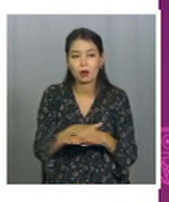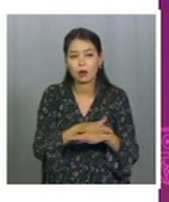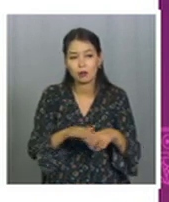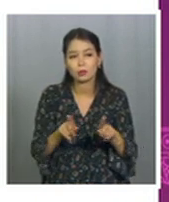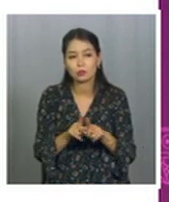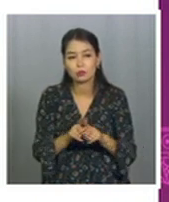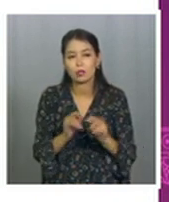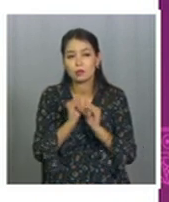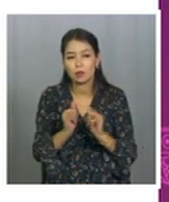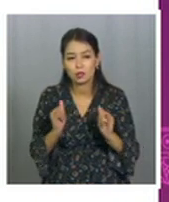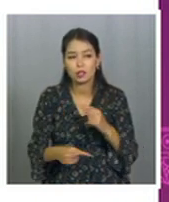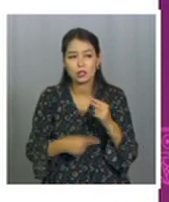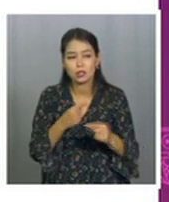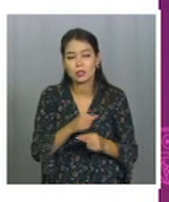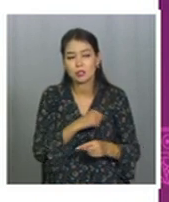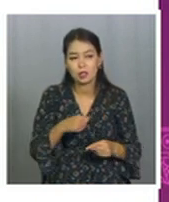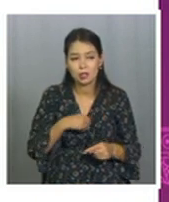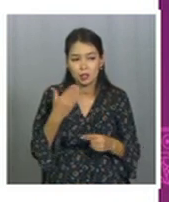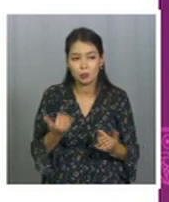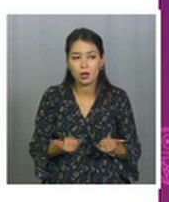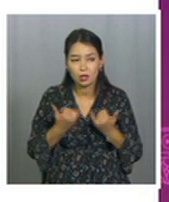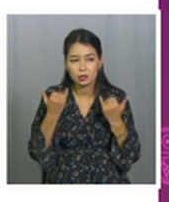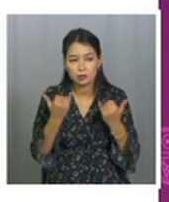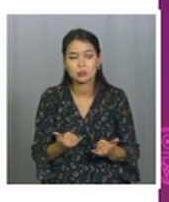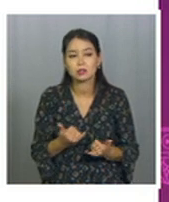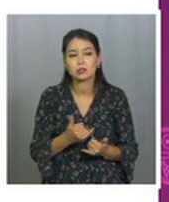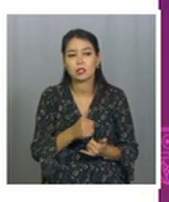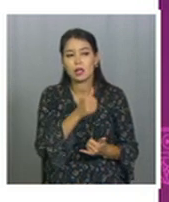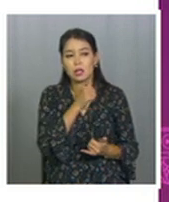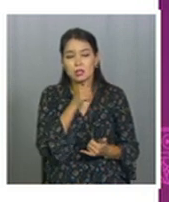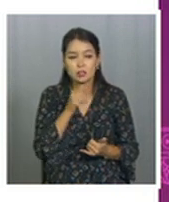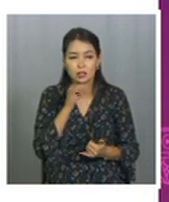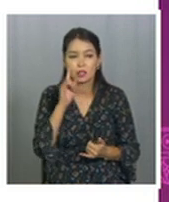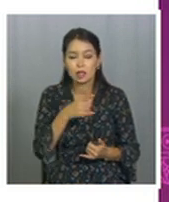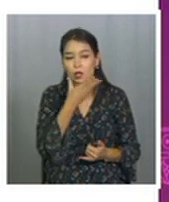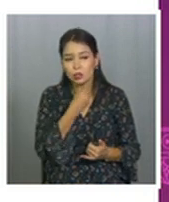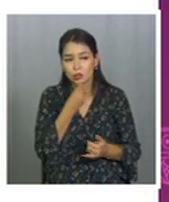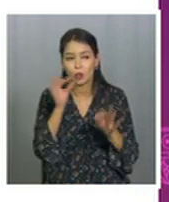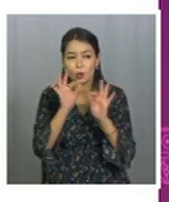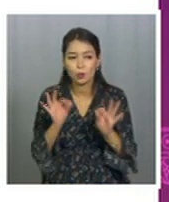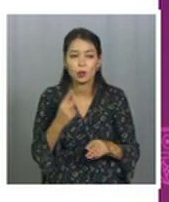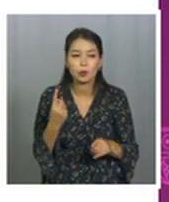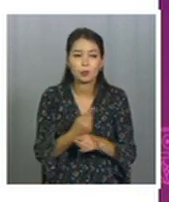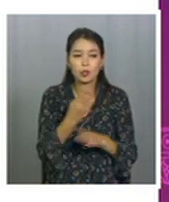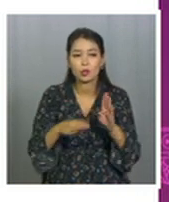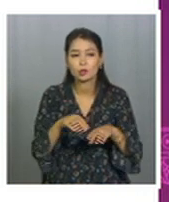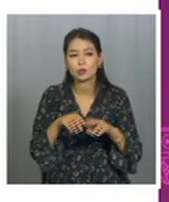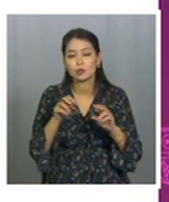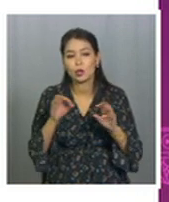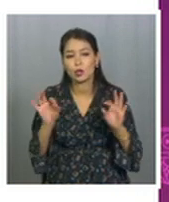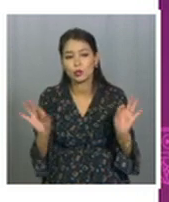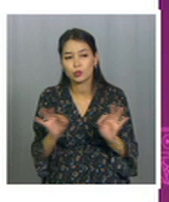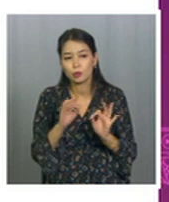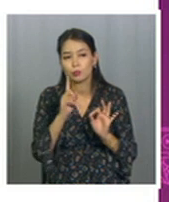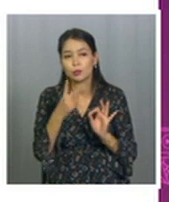жатқан ең киелі де қастерлі, сырлы да сұлу өнер. Бірінші кәсіби күй 1227 жылы туды